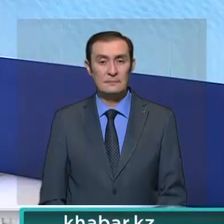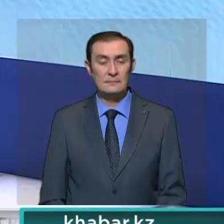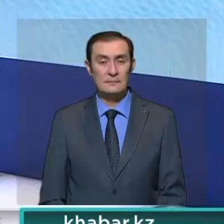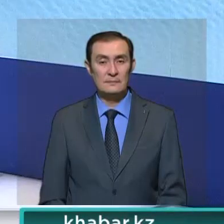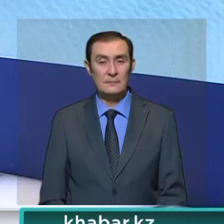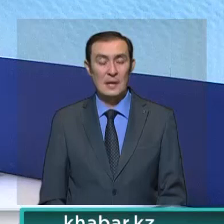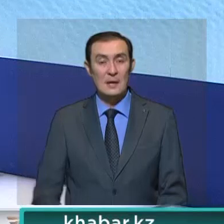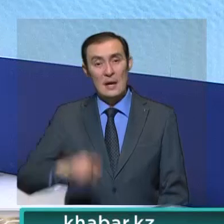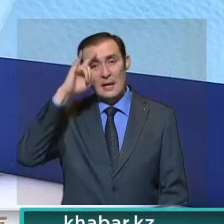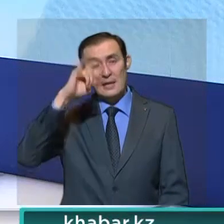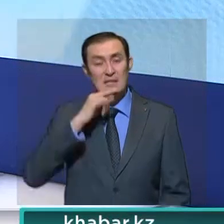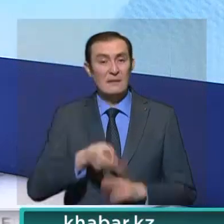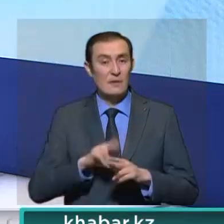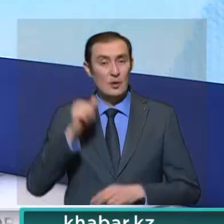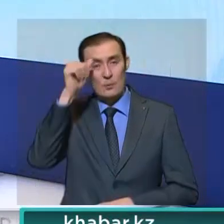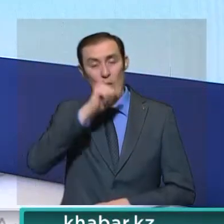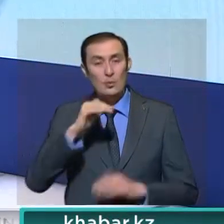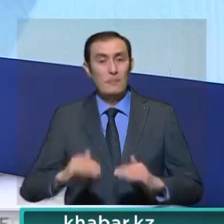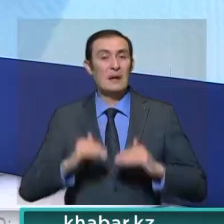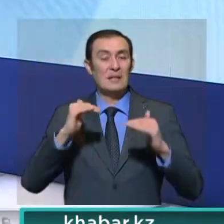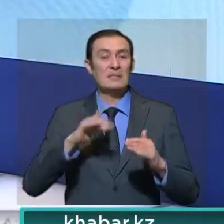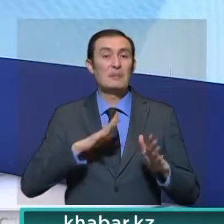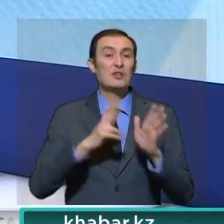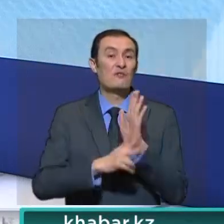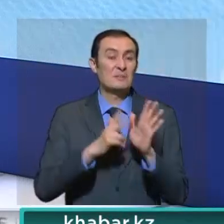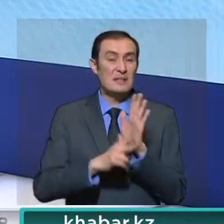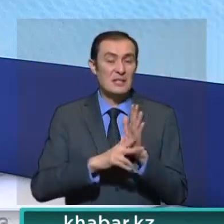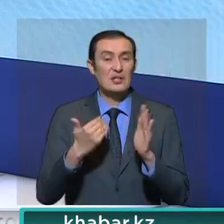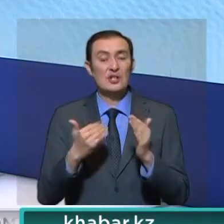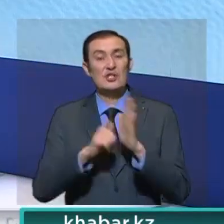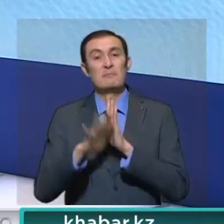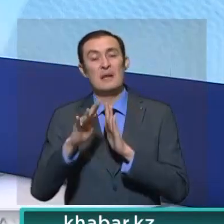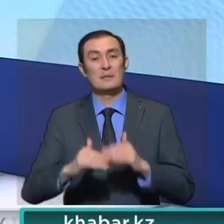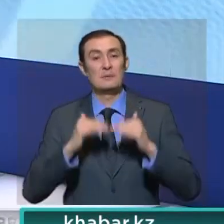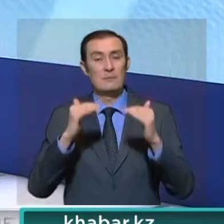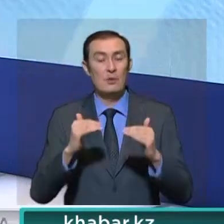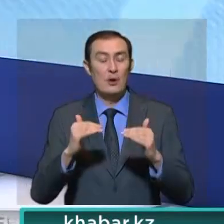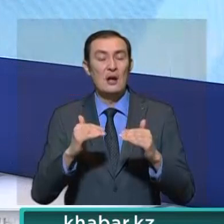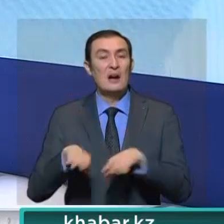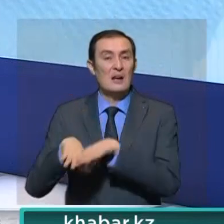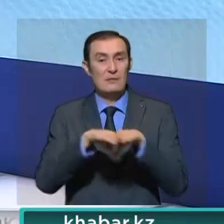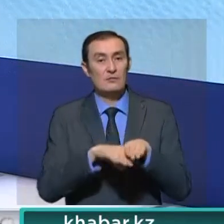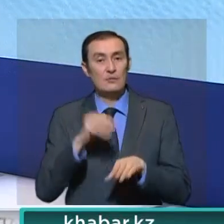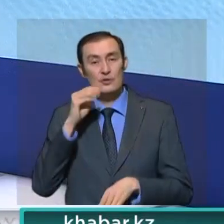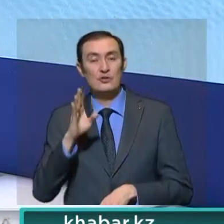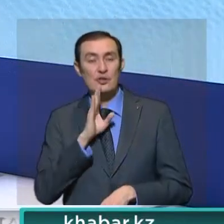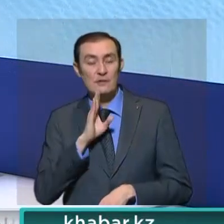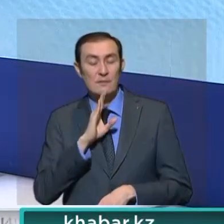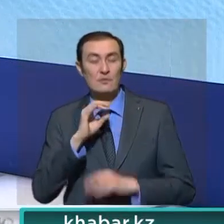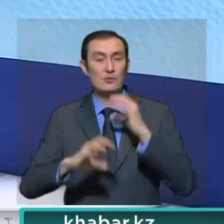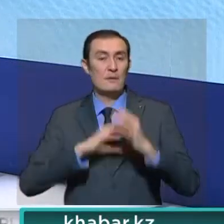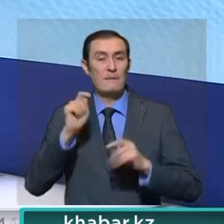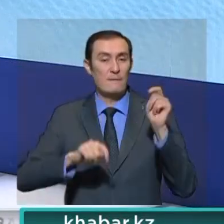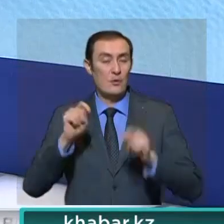продолжим Казахстан в этом году поднялся с восьмидесятого на 65 место в рейтинге по гендерному равенству Всемирного экономического форума